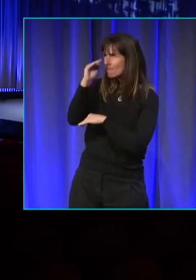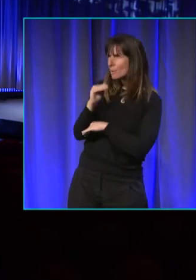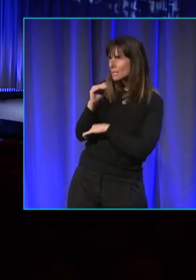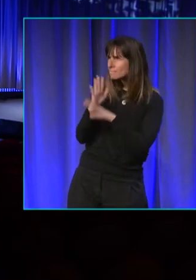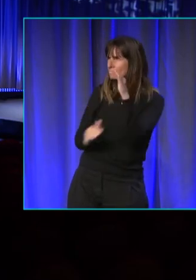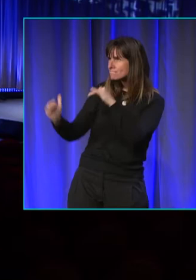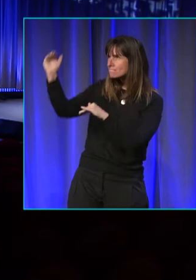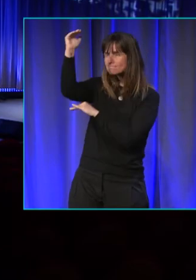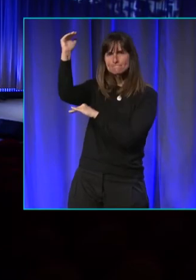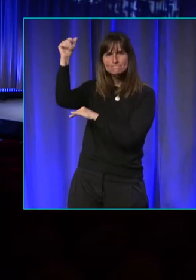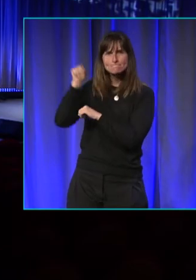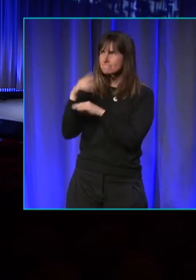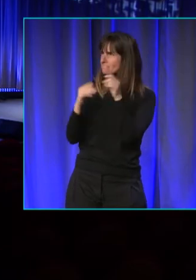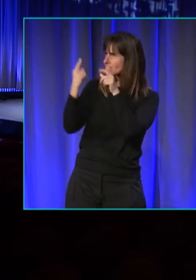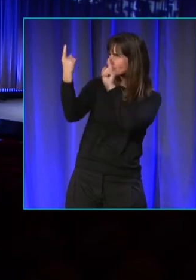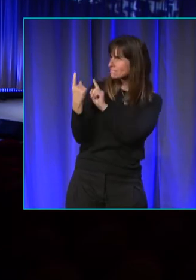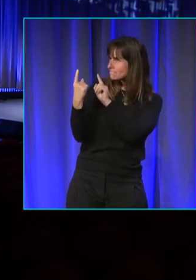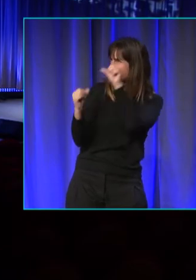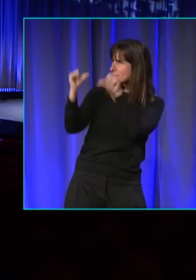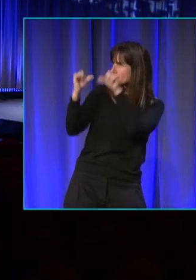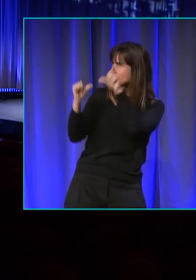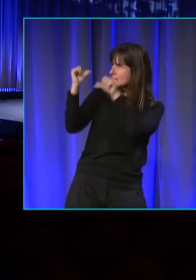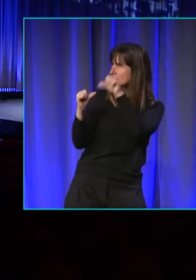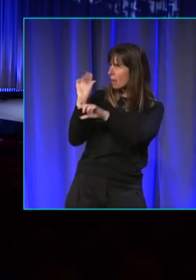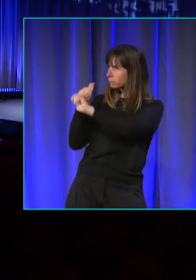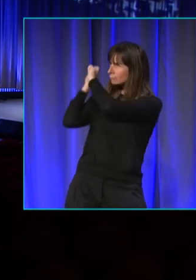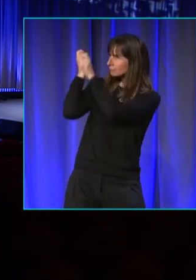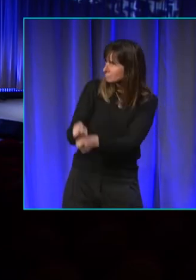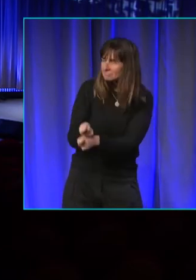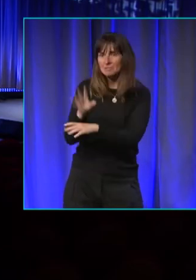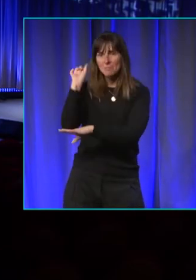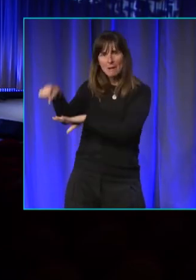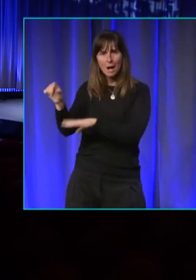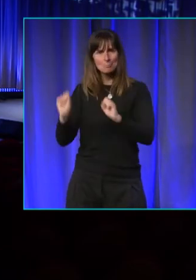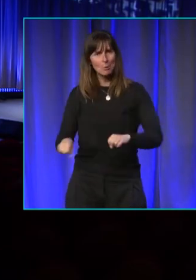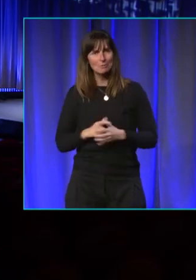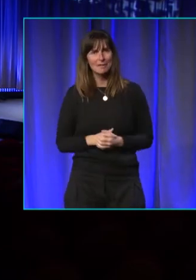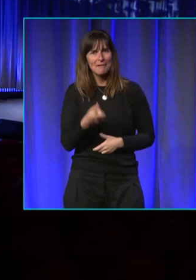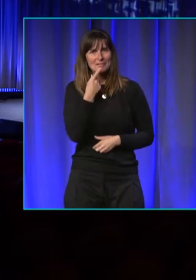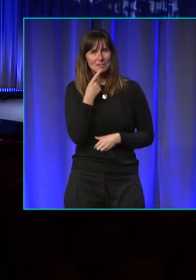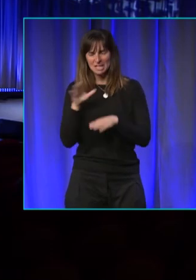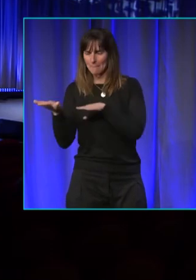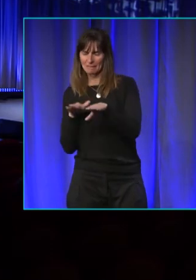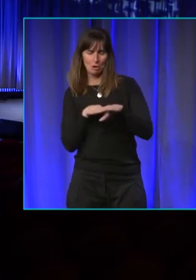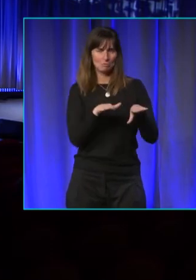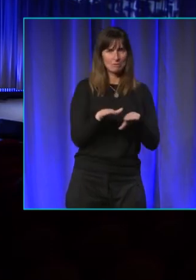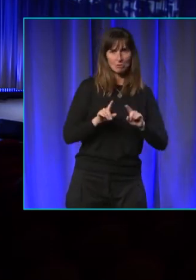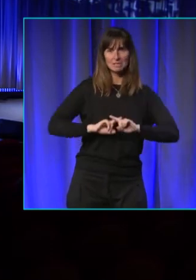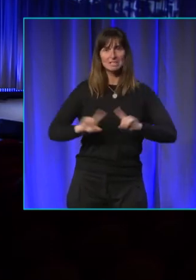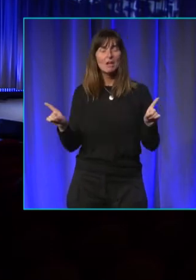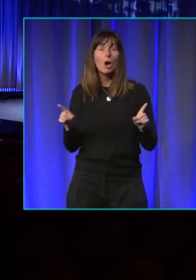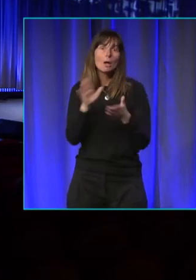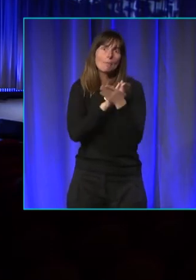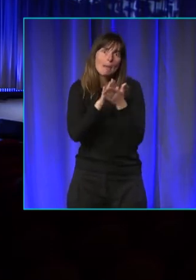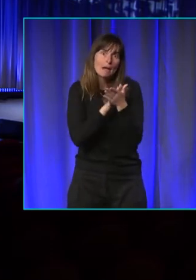etc. Donc, ce sont clairement des choses différentes qui sont utilisées ou qui se produisent. Je n'ai pas forcément les mots